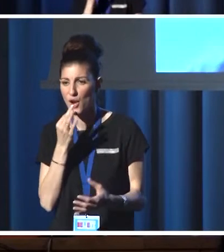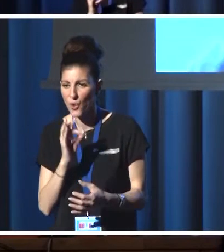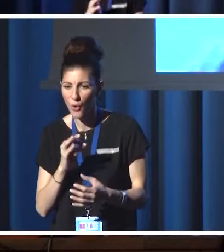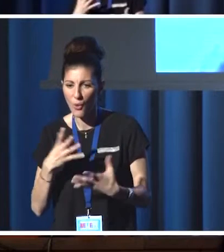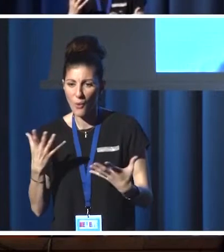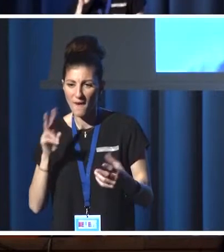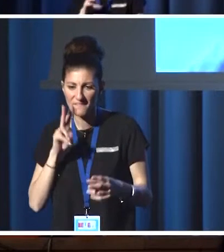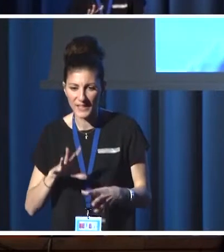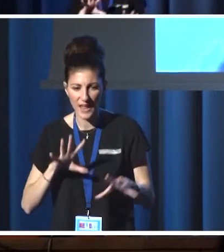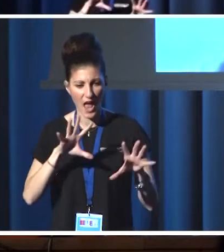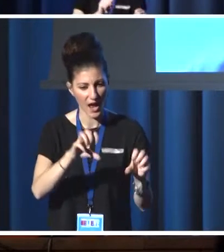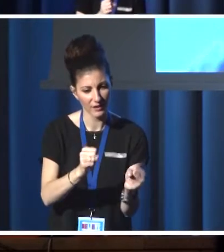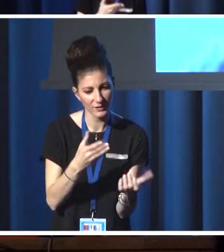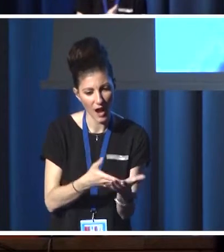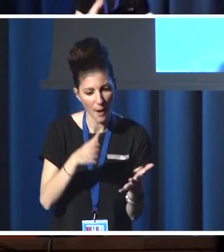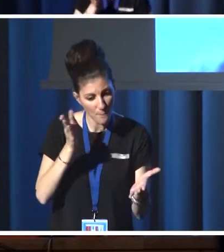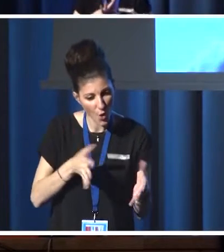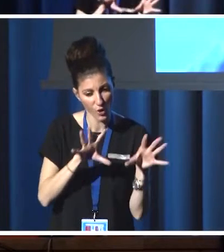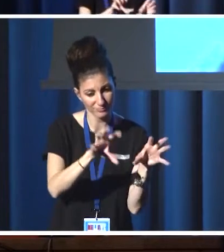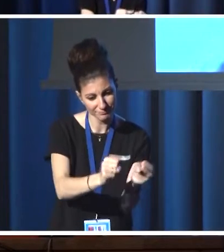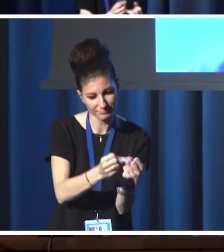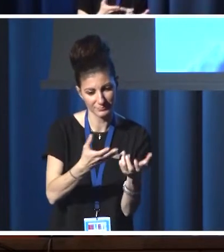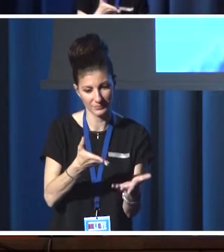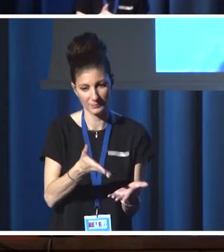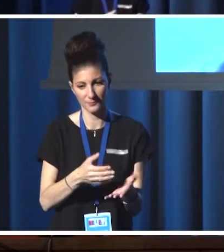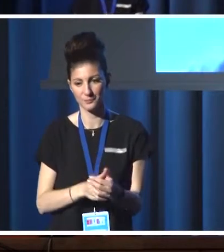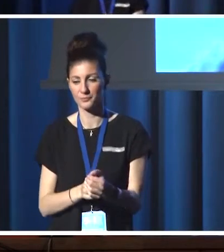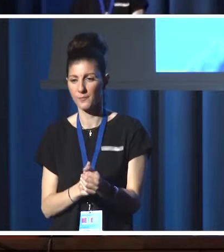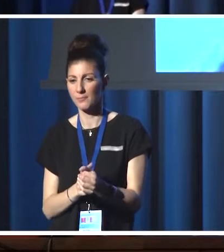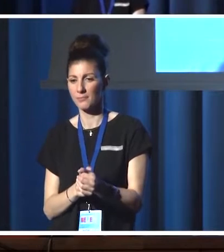η δράση μας φέρνει το επιθυμητό